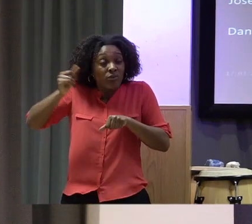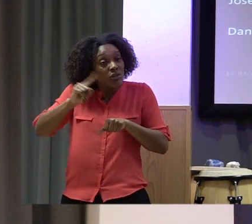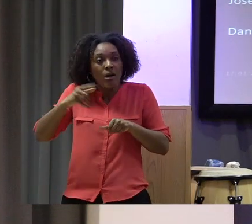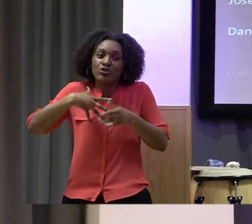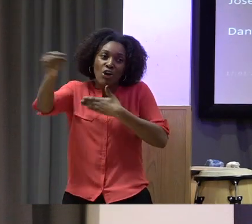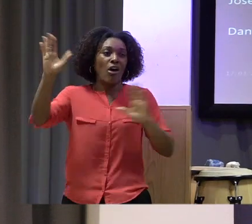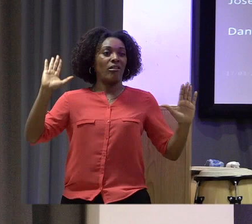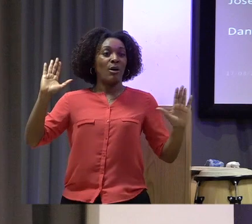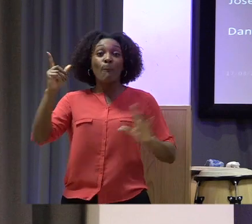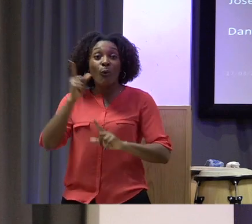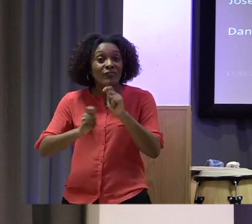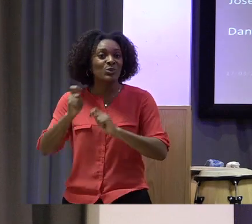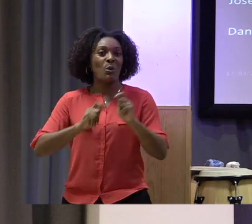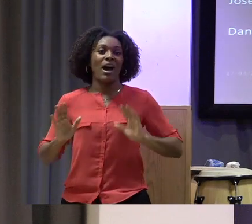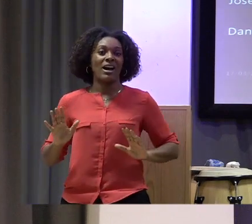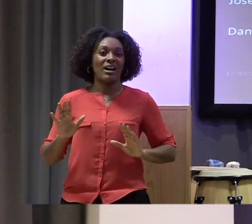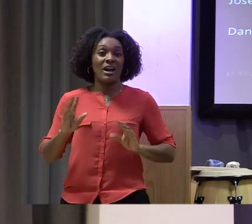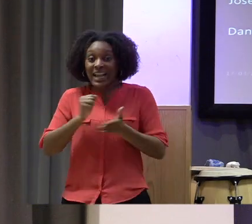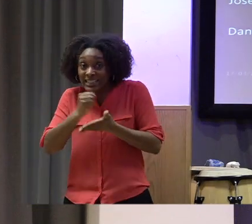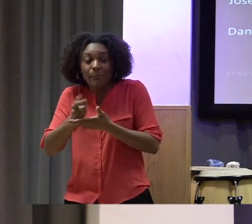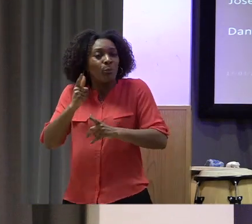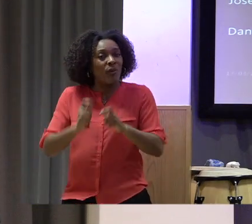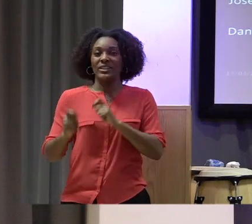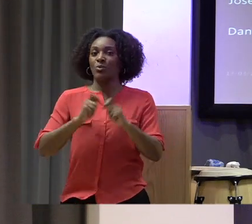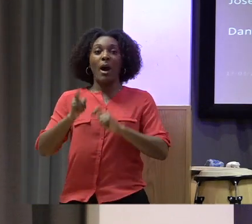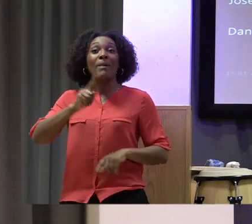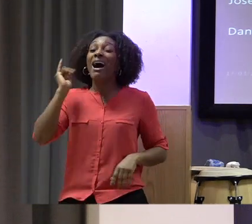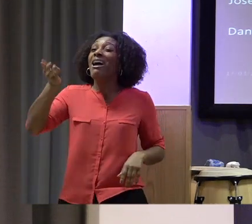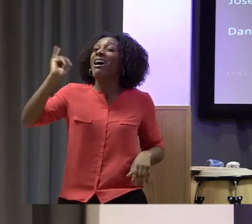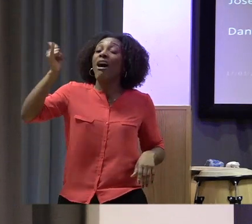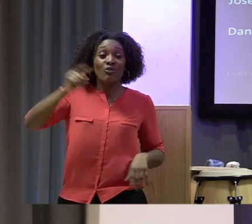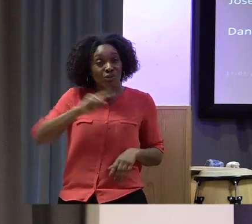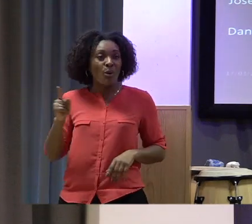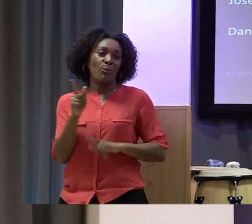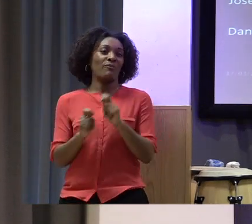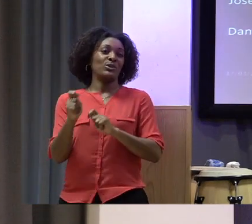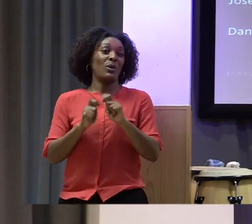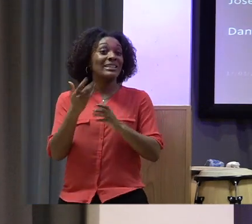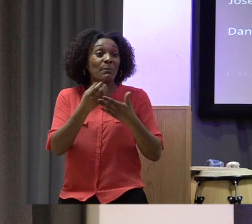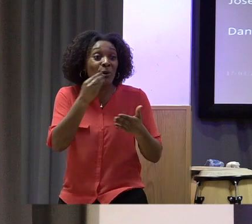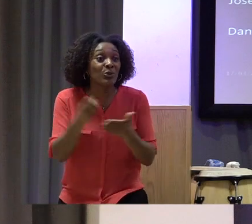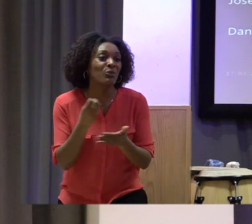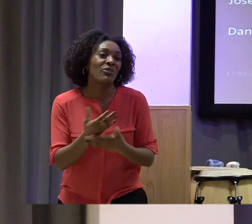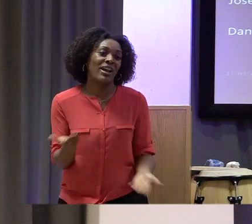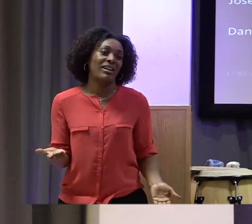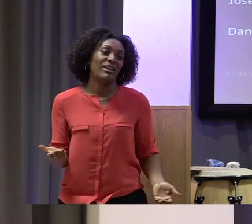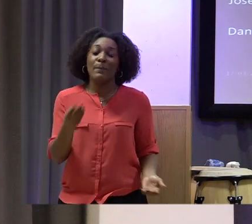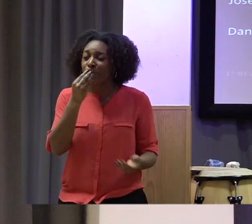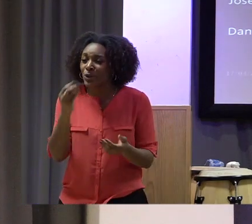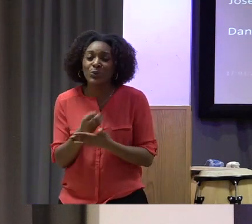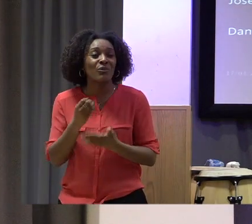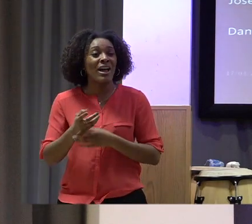sort. On en sort. Je crois que c'est la bonne nouvelle de ce